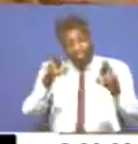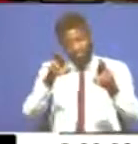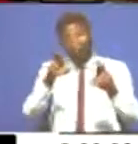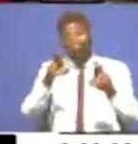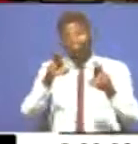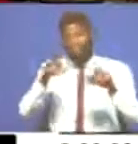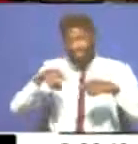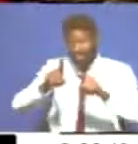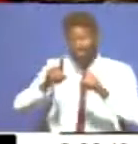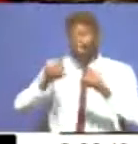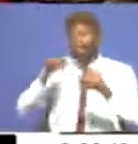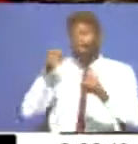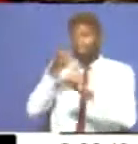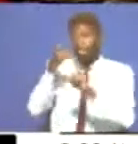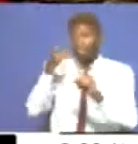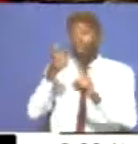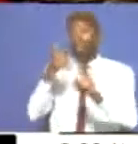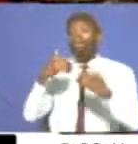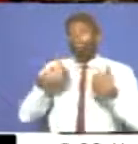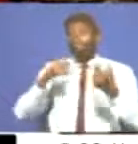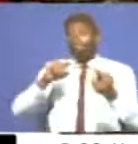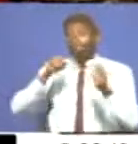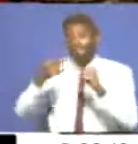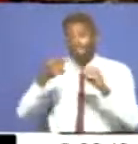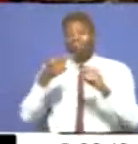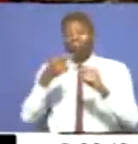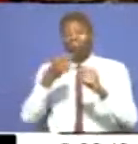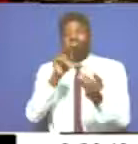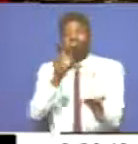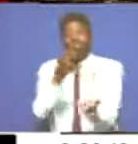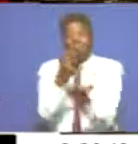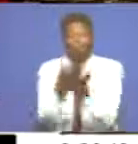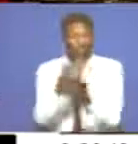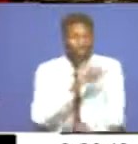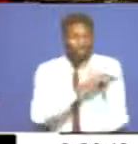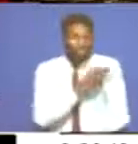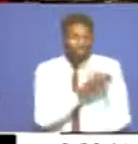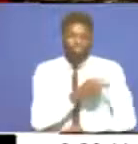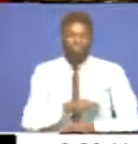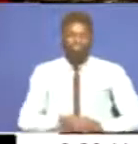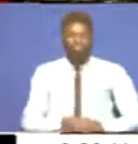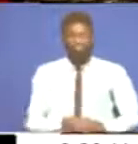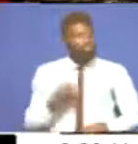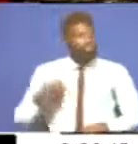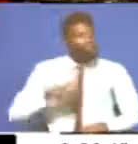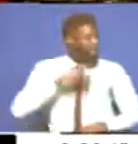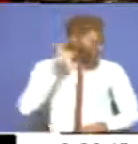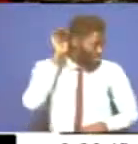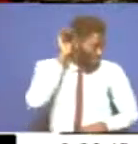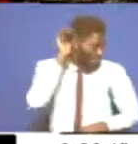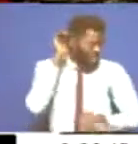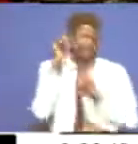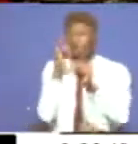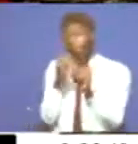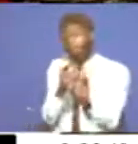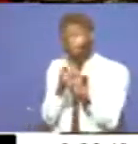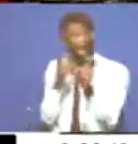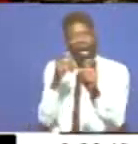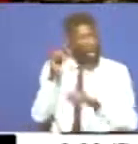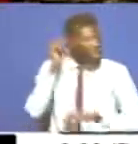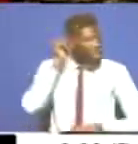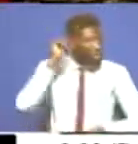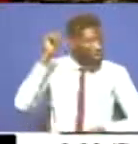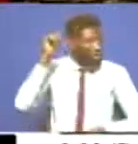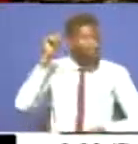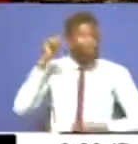treatment. Tukasikia mlio risasi na kuanzia hapo sasa watu wakaanza